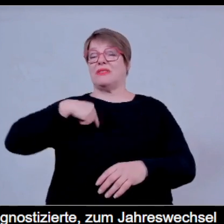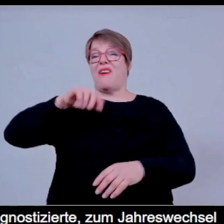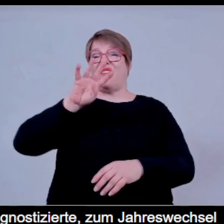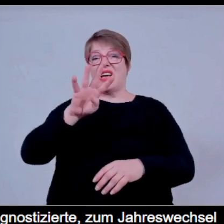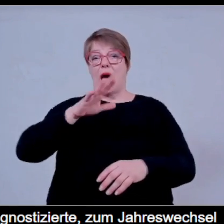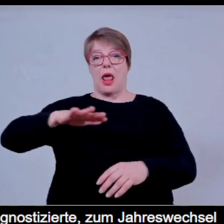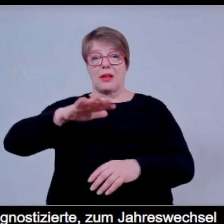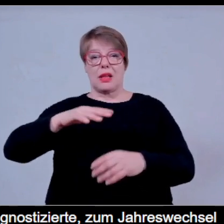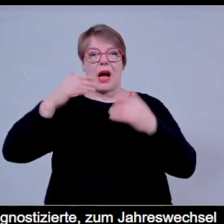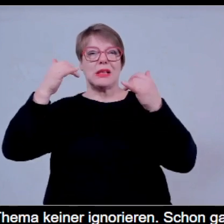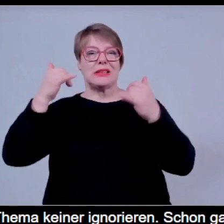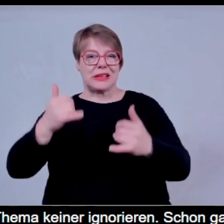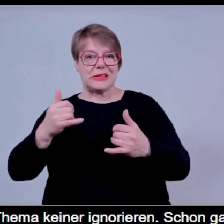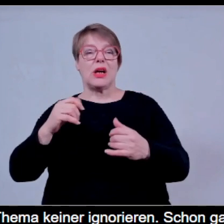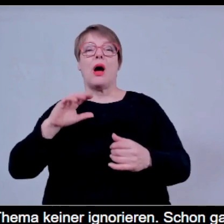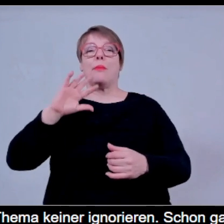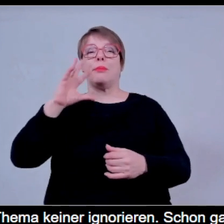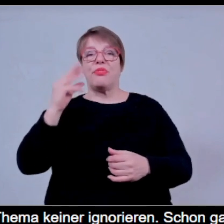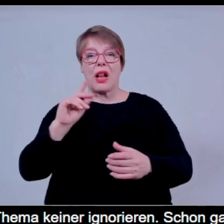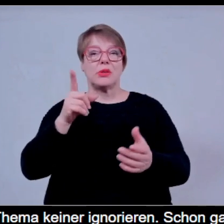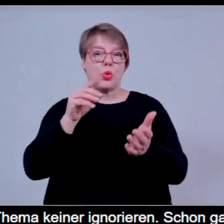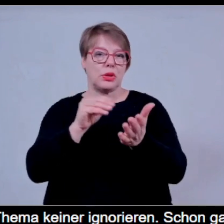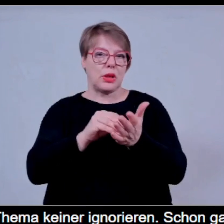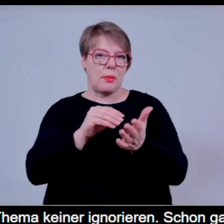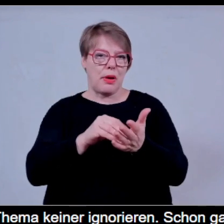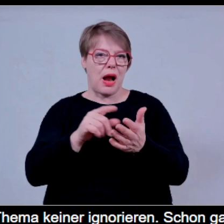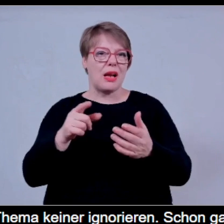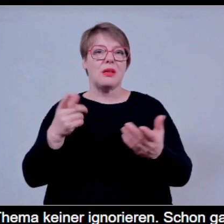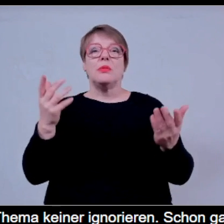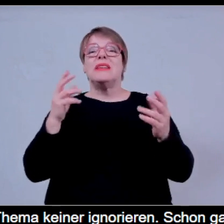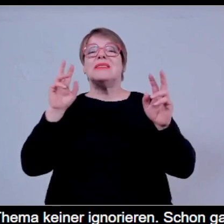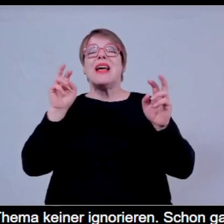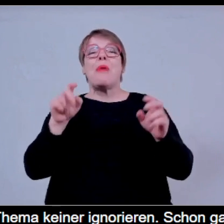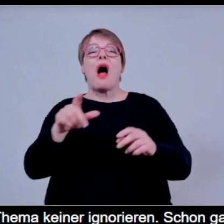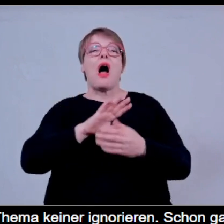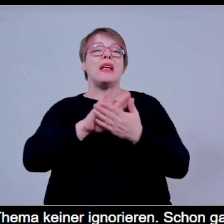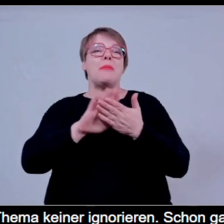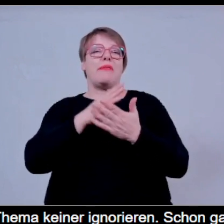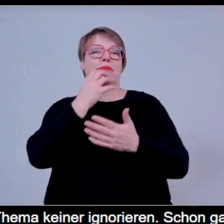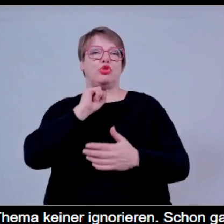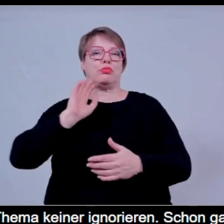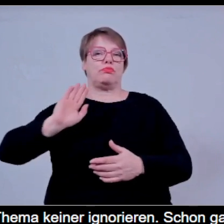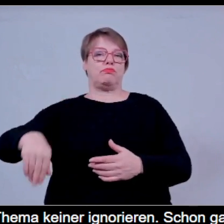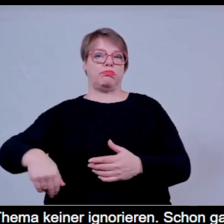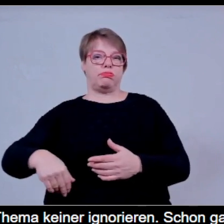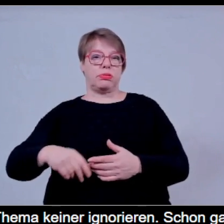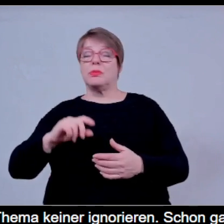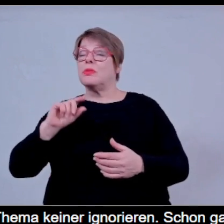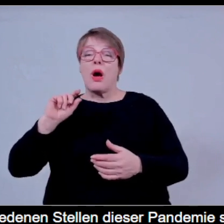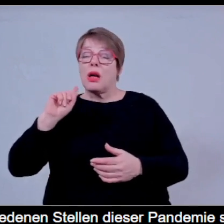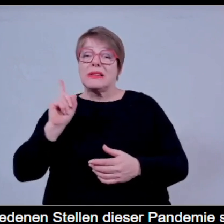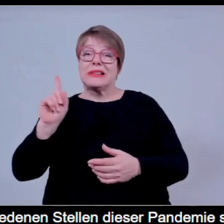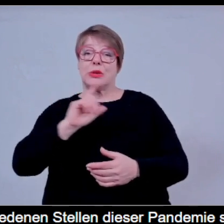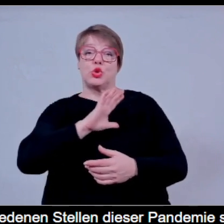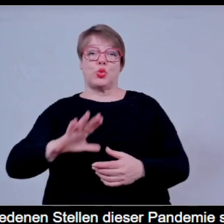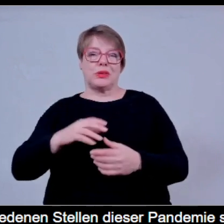die Abschaffung der Maskenpflicht jetzt für vulnerable Gruppen? Ist das auch ein Thema bei Ihnen gewesen? Denkt man darüber nach? das andere,